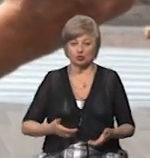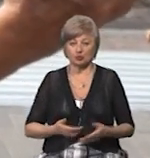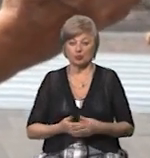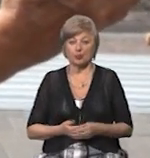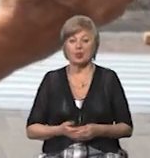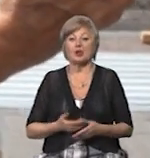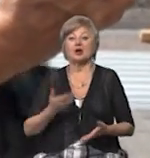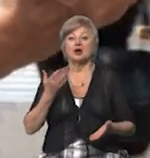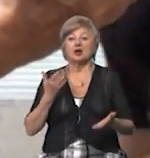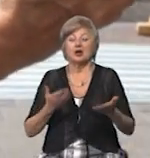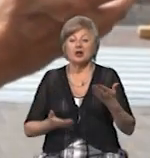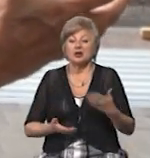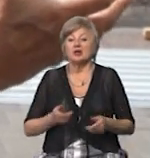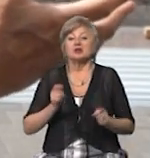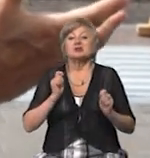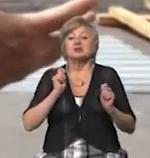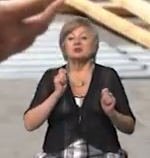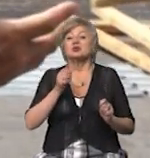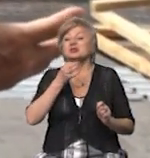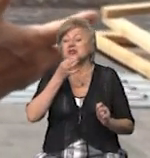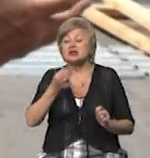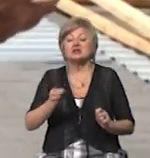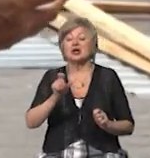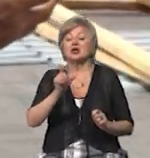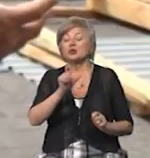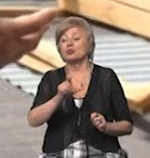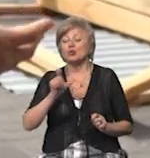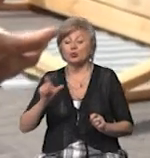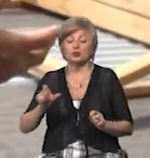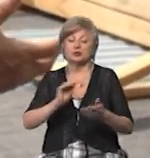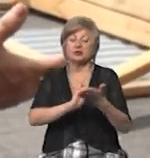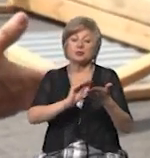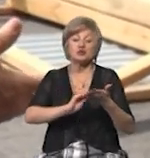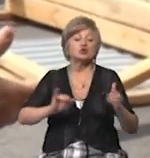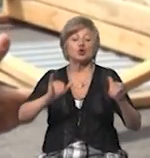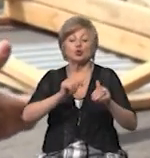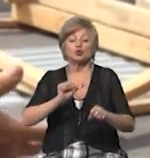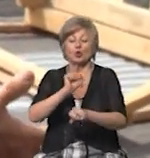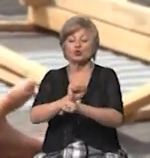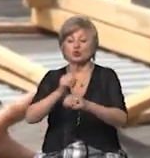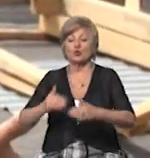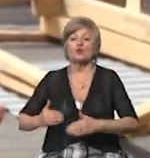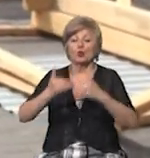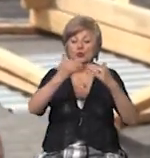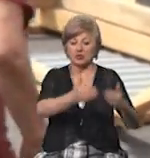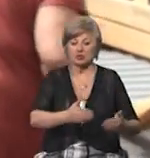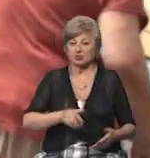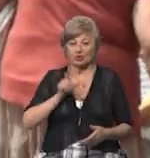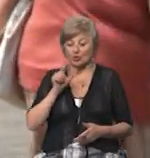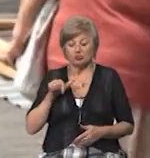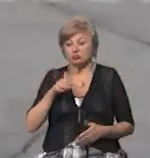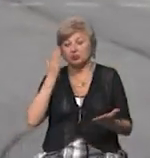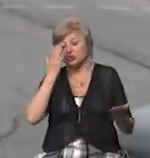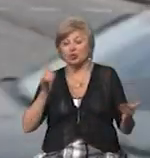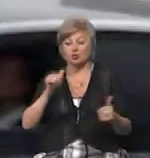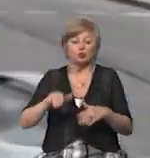людям, нарисували, куди остановку перенесли. Хоча б написали людям, куди зупинку перенесли. Люди підходять і не знають, в який бік